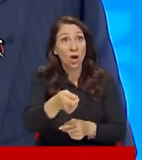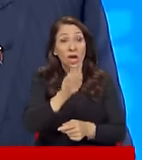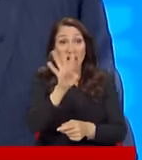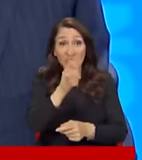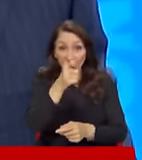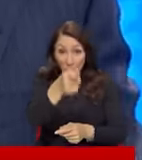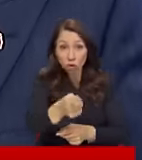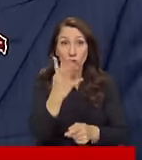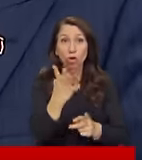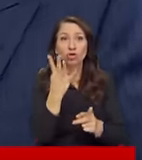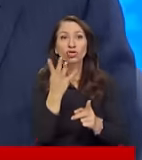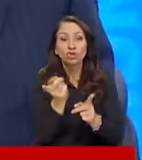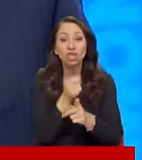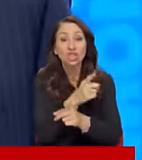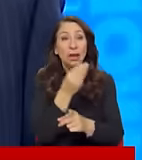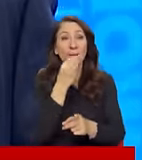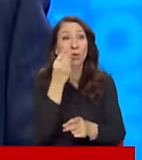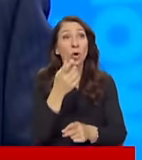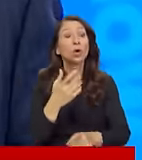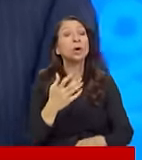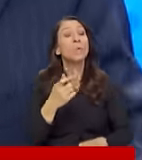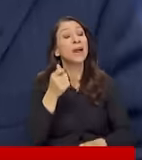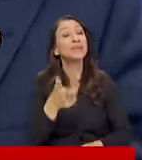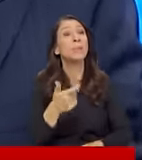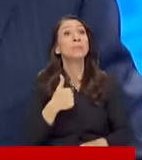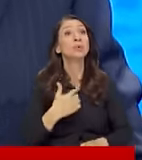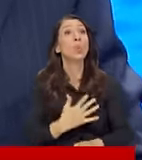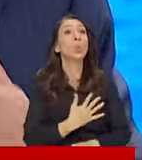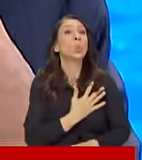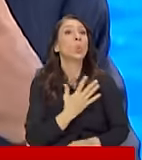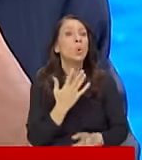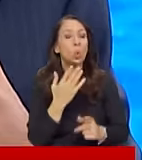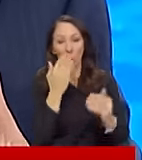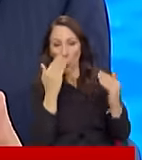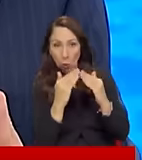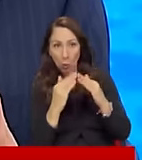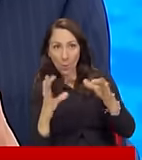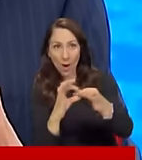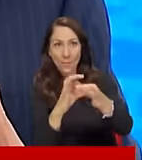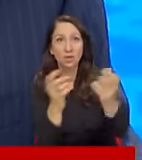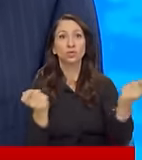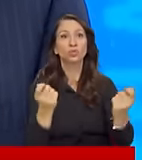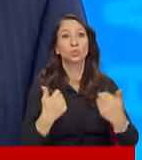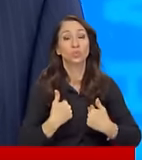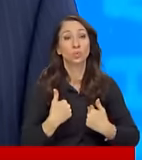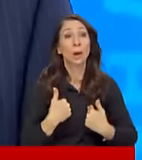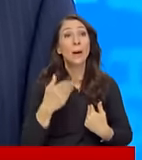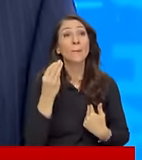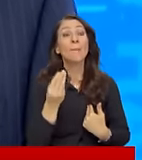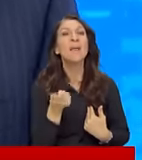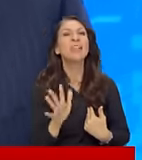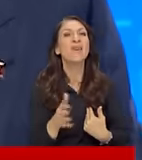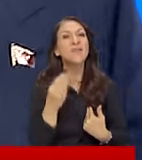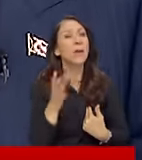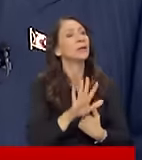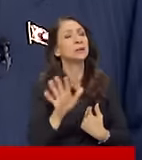40 liraya veriyor, 4 öğün yemek yok. Parasıyla, onurlu. Biz her şeyi onurlu bir biçime dayandırmaya çalışıyoruz. Bakın, bedava